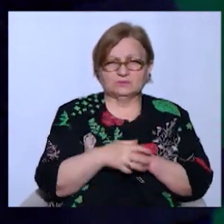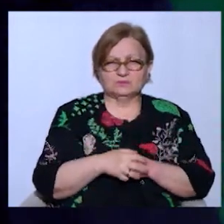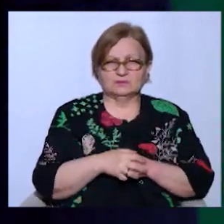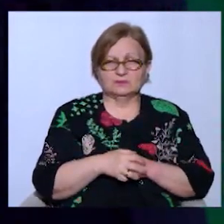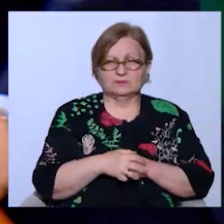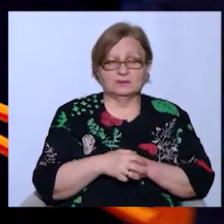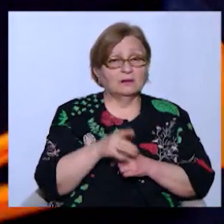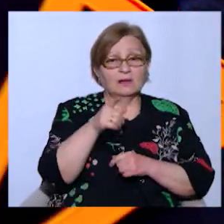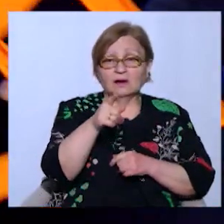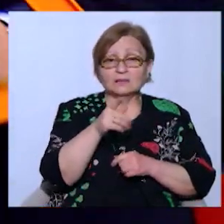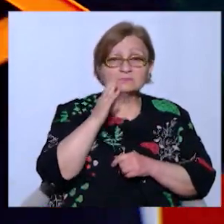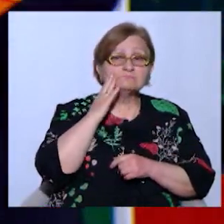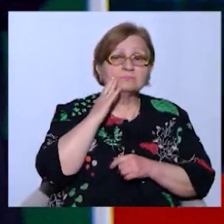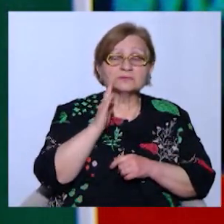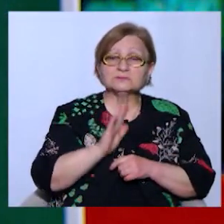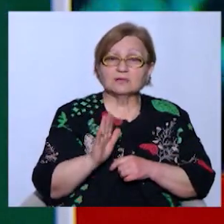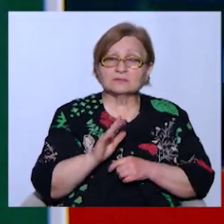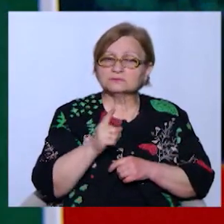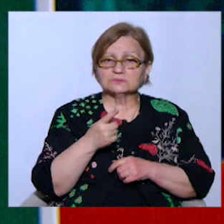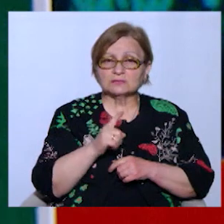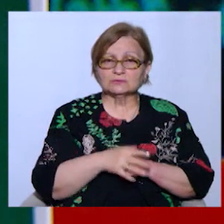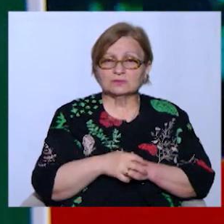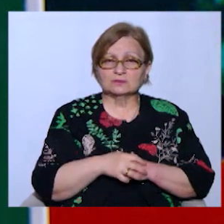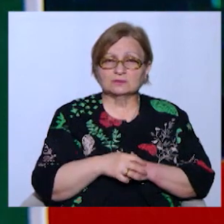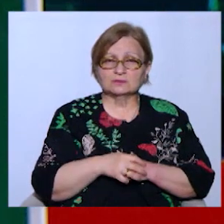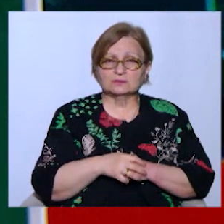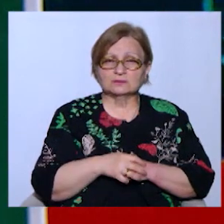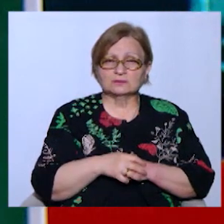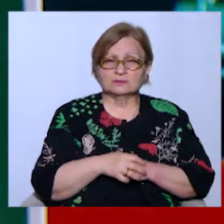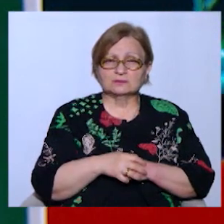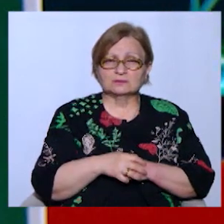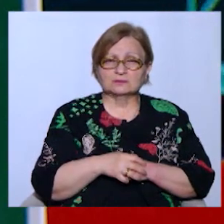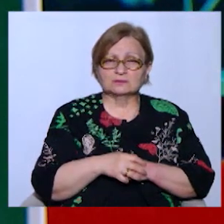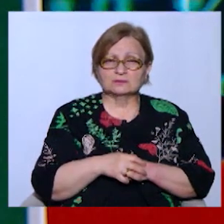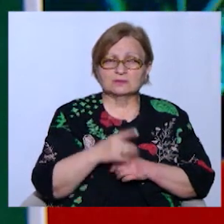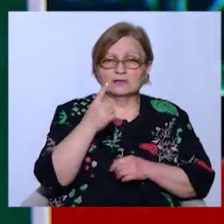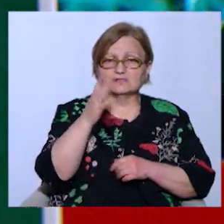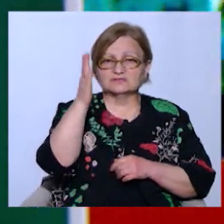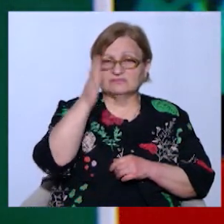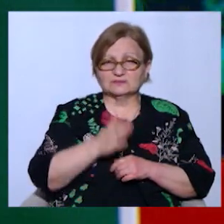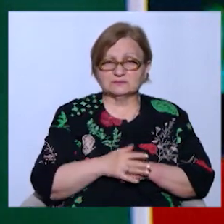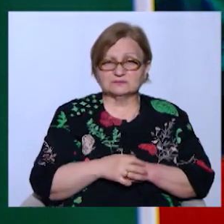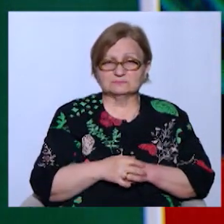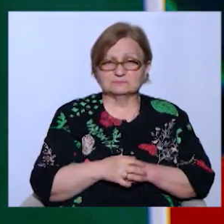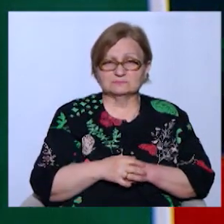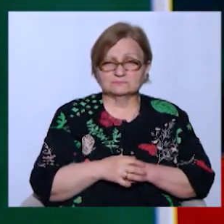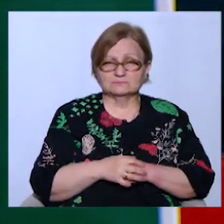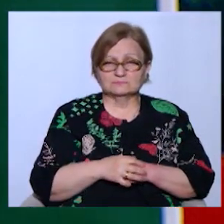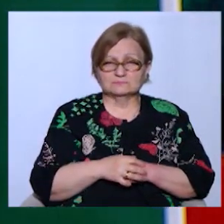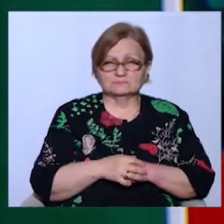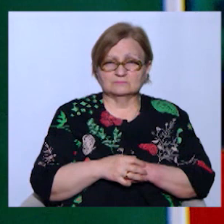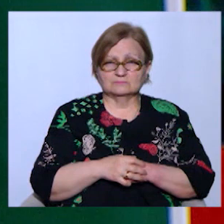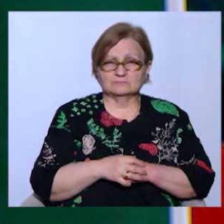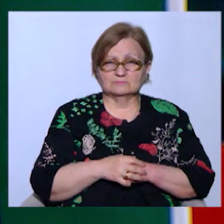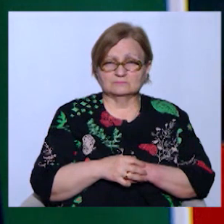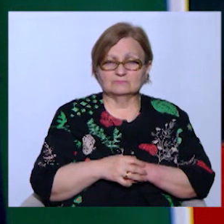რომელიც მართი არ არის, რატომ? აი ამ კუთხეს ერთ გვერდს დავაყოლებ, აი ამ